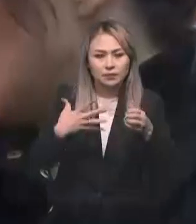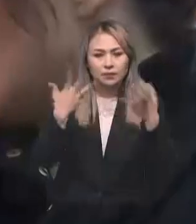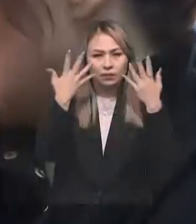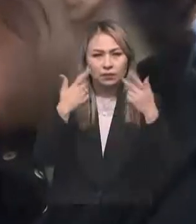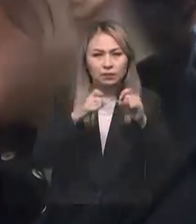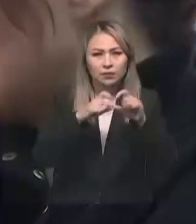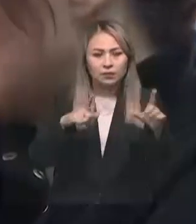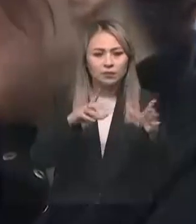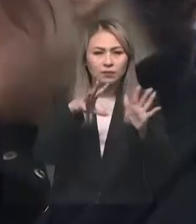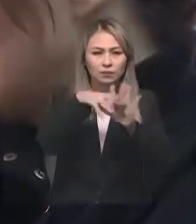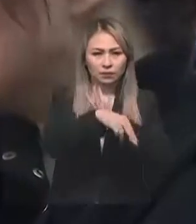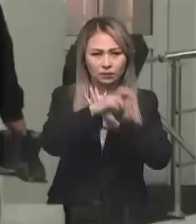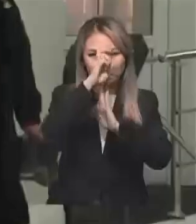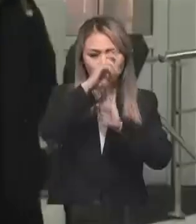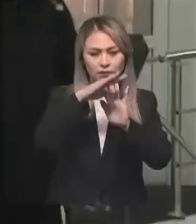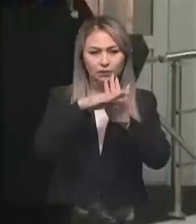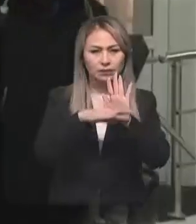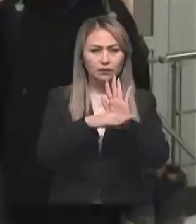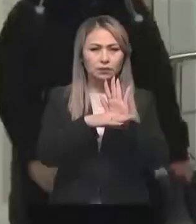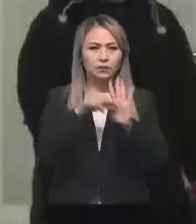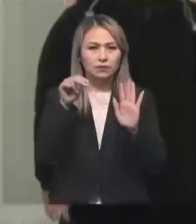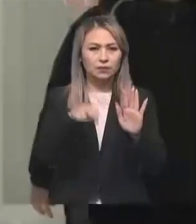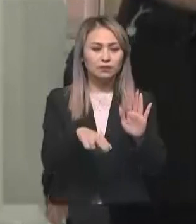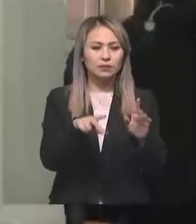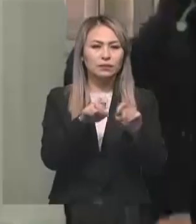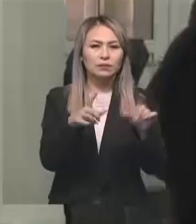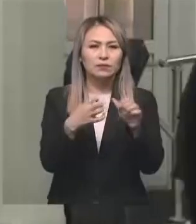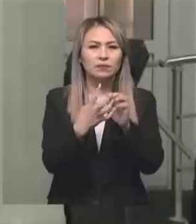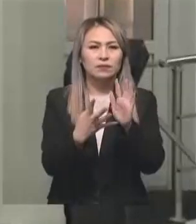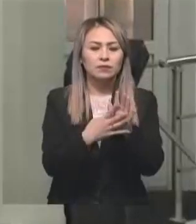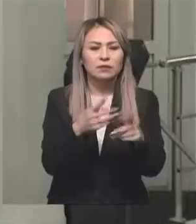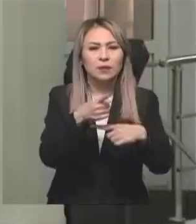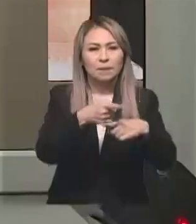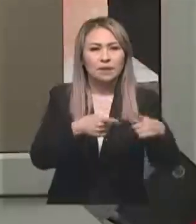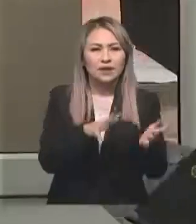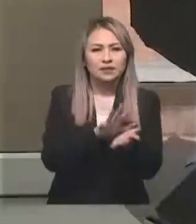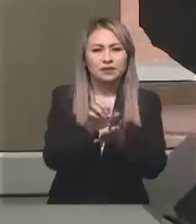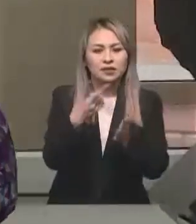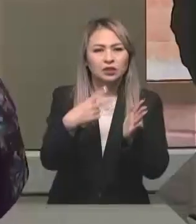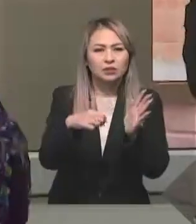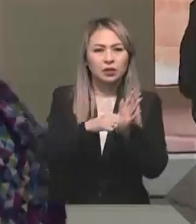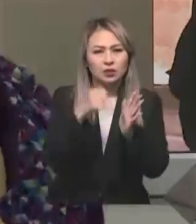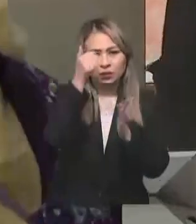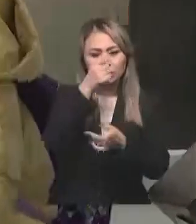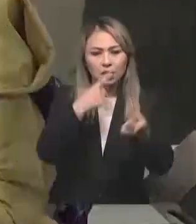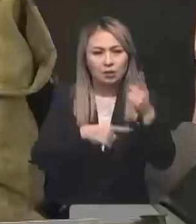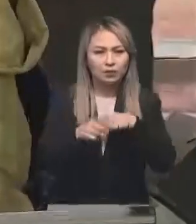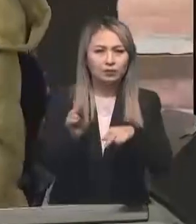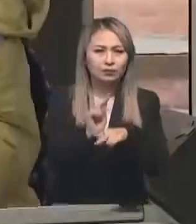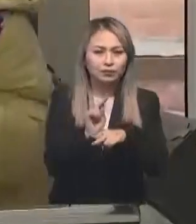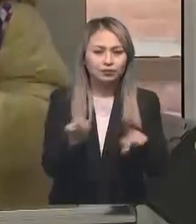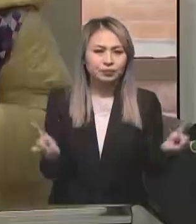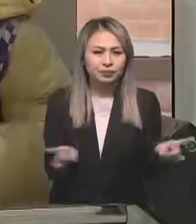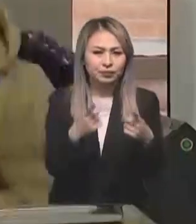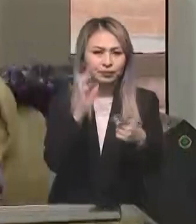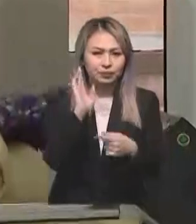мектеп ұлттық жобасына еніп отыр. Апатты деп танылған 19-шы мектеп жартылай сүріліп, 2026 жылға дейін қайта жаңғыртылады. Өткен жылы